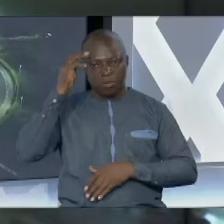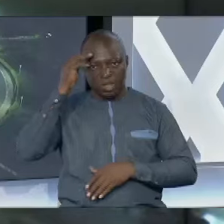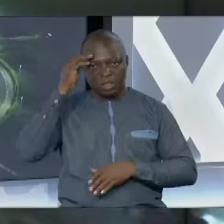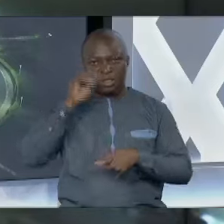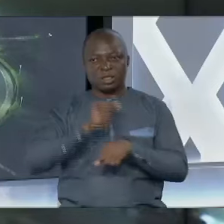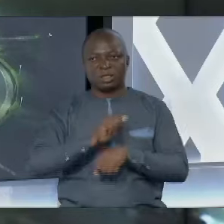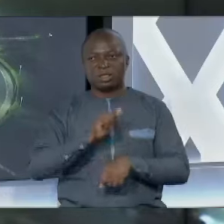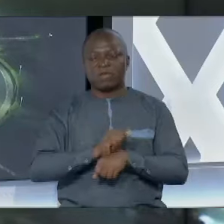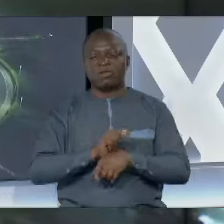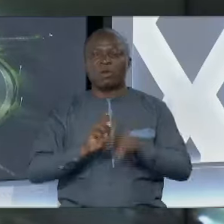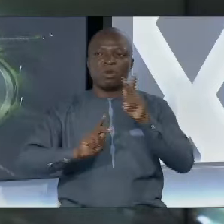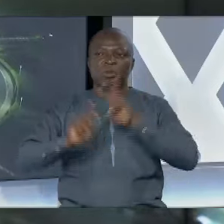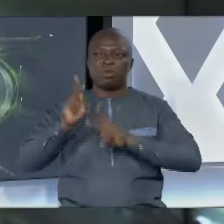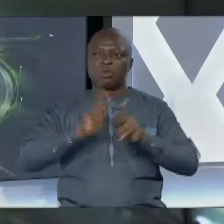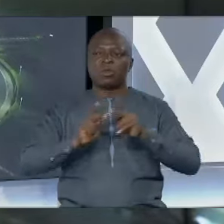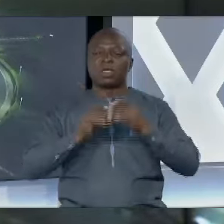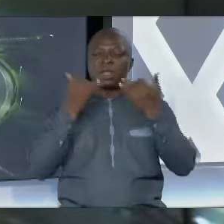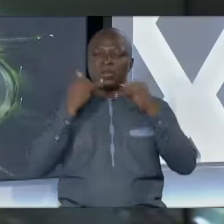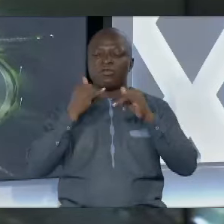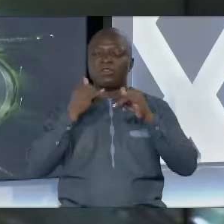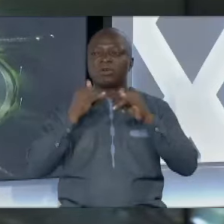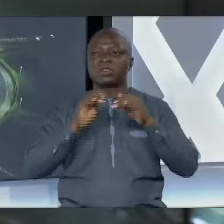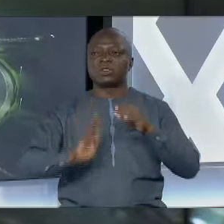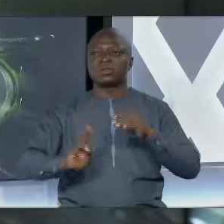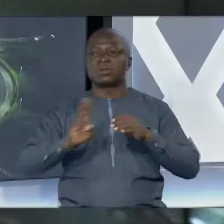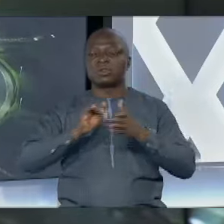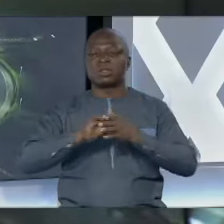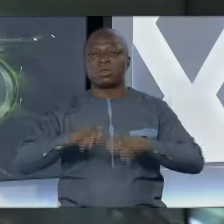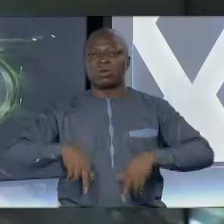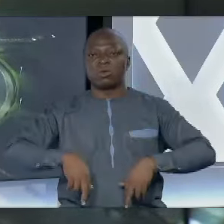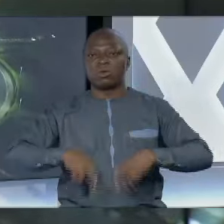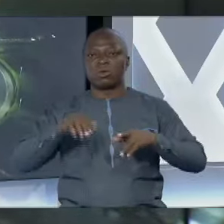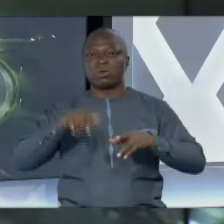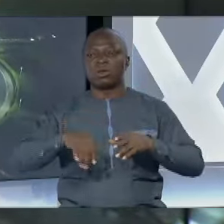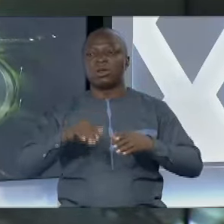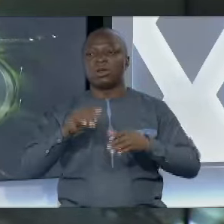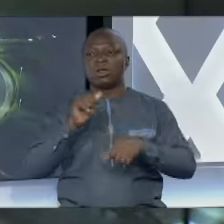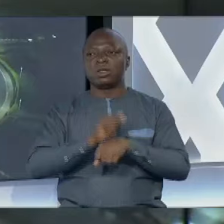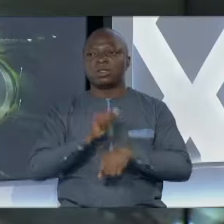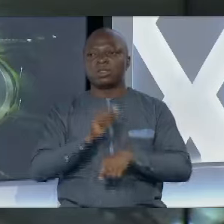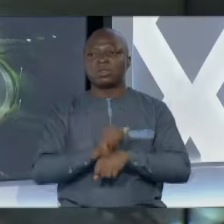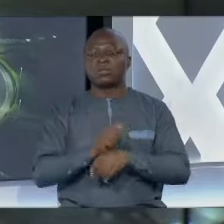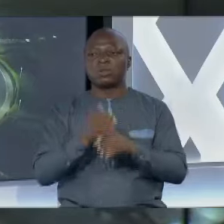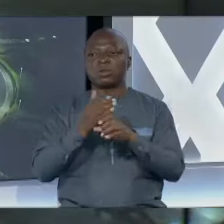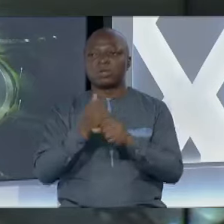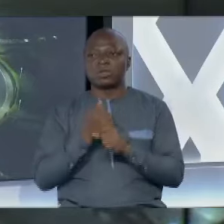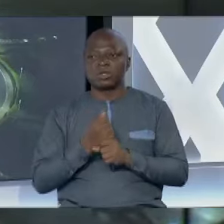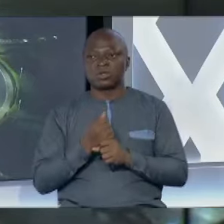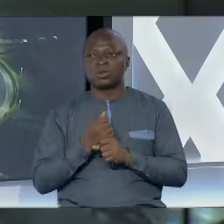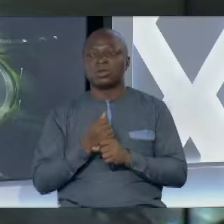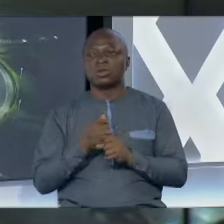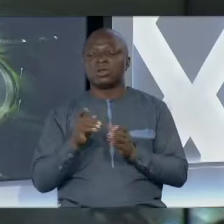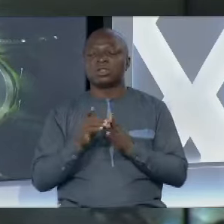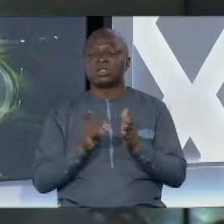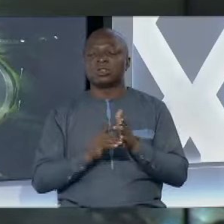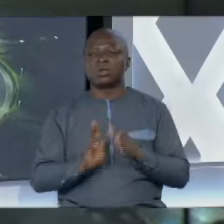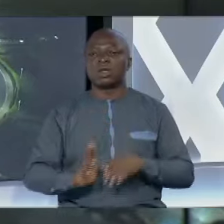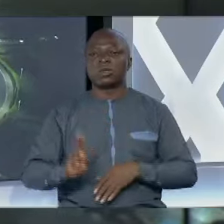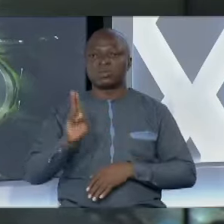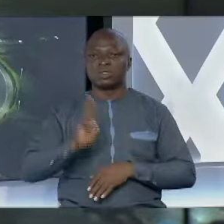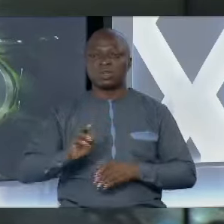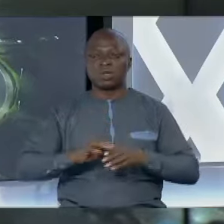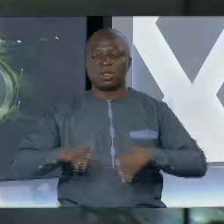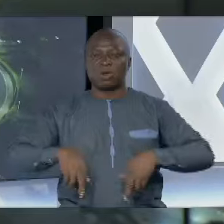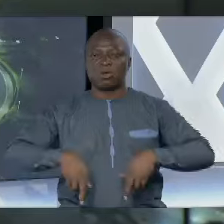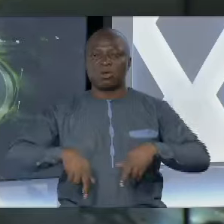des Travaux publics informe les usagers de la dite route que les opérations de perception des droits d'usage de la